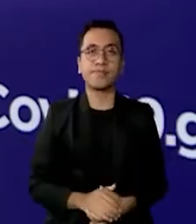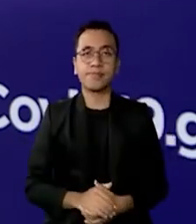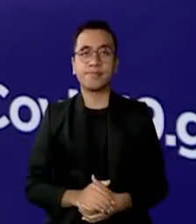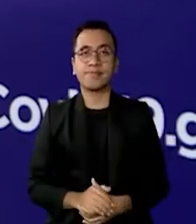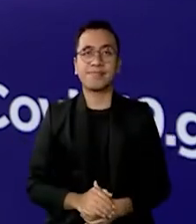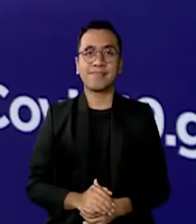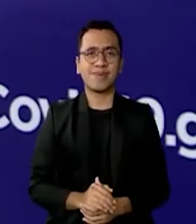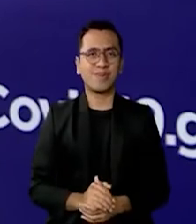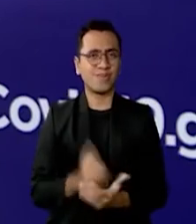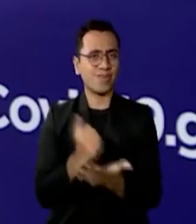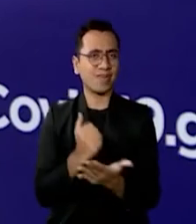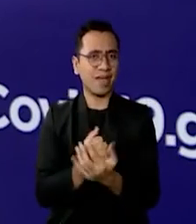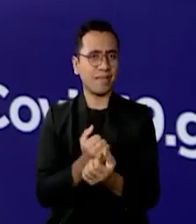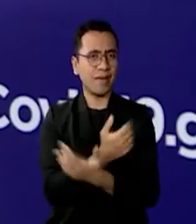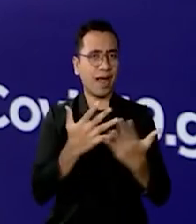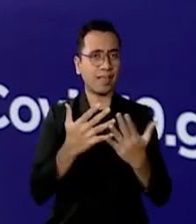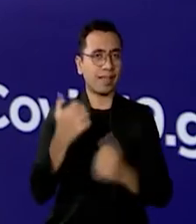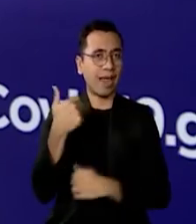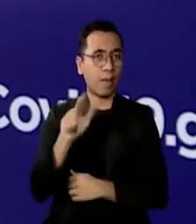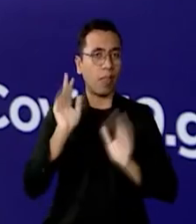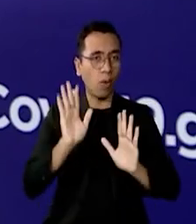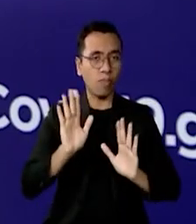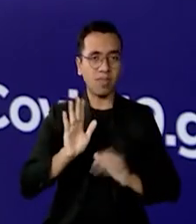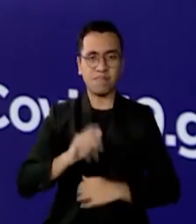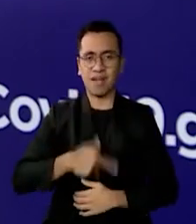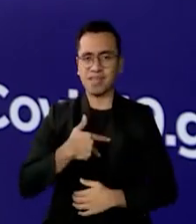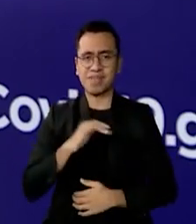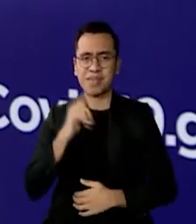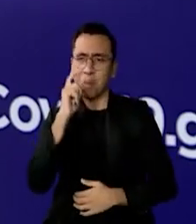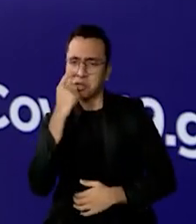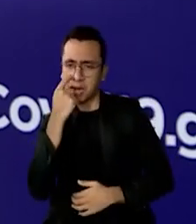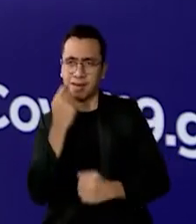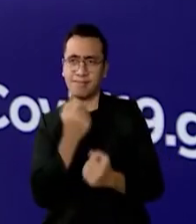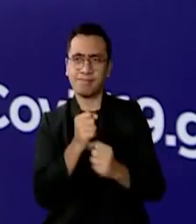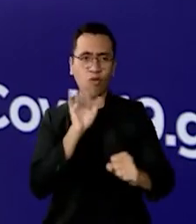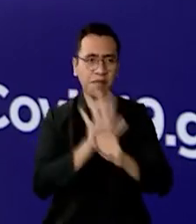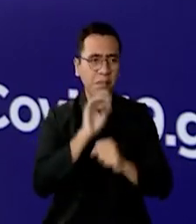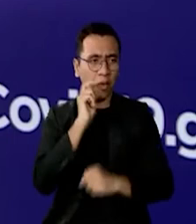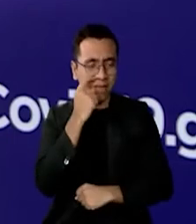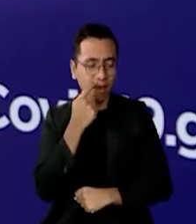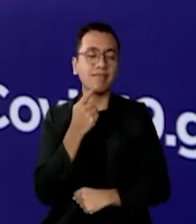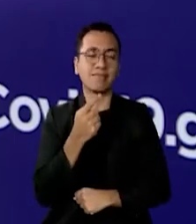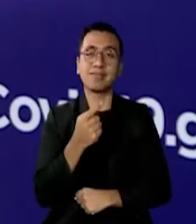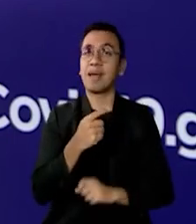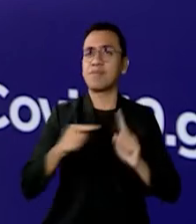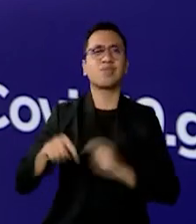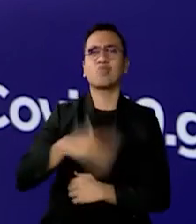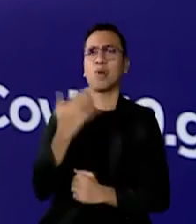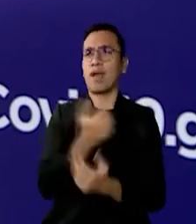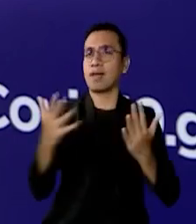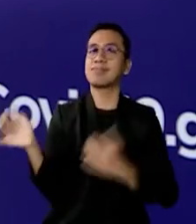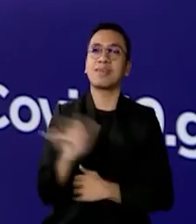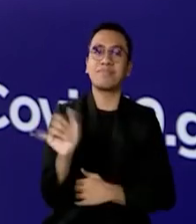bukan hanya dialami masyarakat di Karawang aja ya tapi kita bersama secara psychologis memang kita bisa saja loh dengan penemuan semua nah tapi